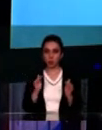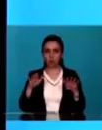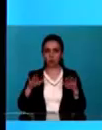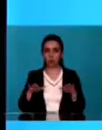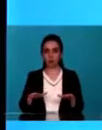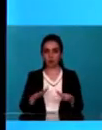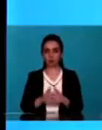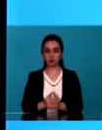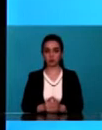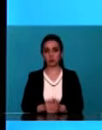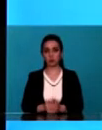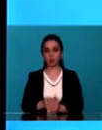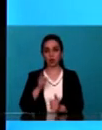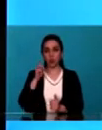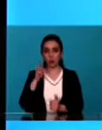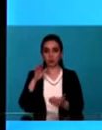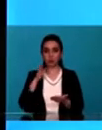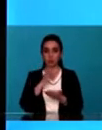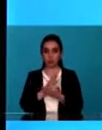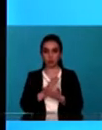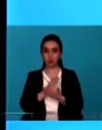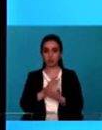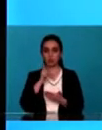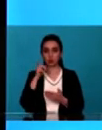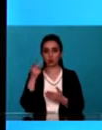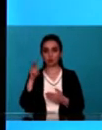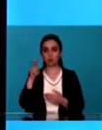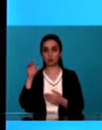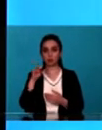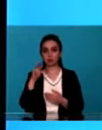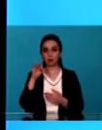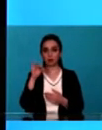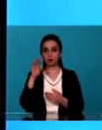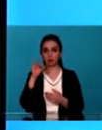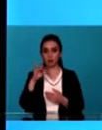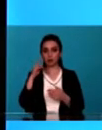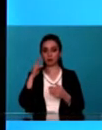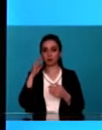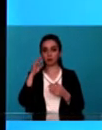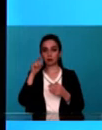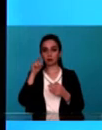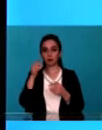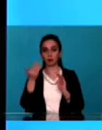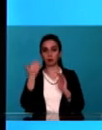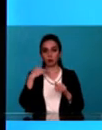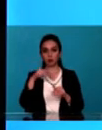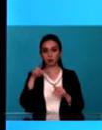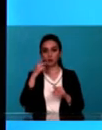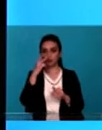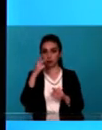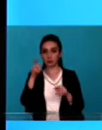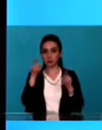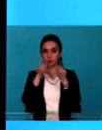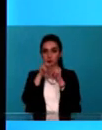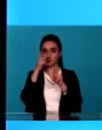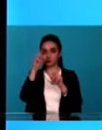места. Значит, он у нас располагается на той же самой вкладке «Стандарт», что и предыдущие наши компоненты, вот в виде вот такого